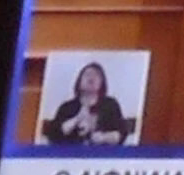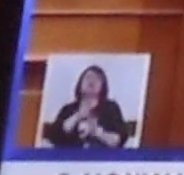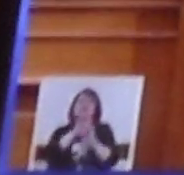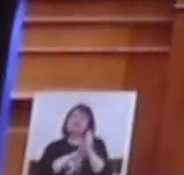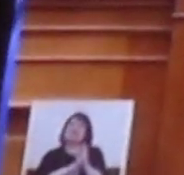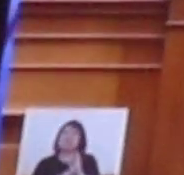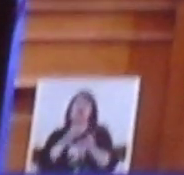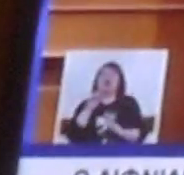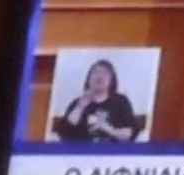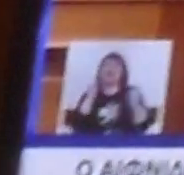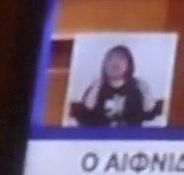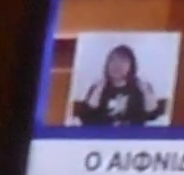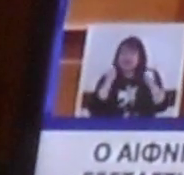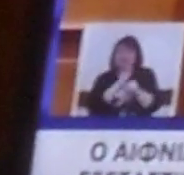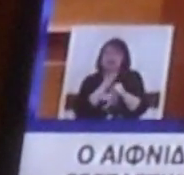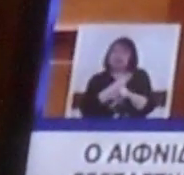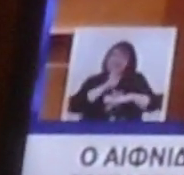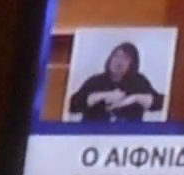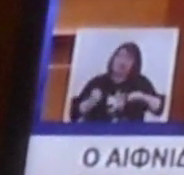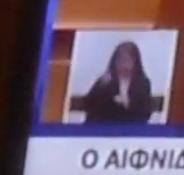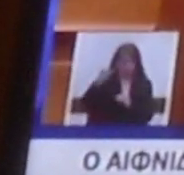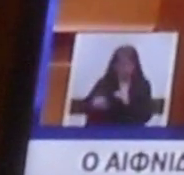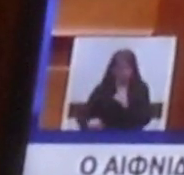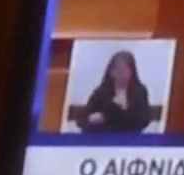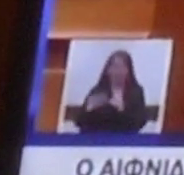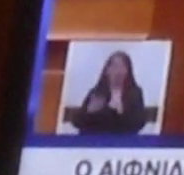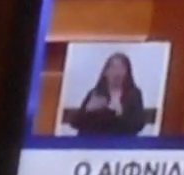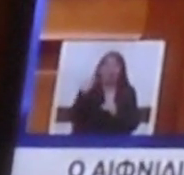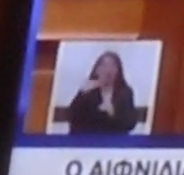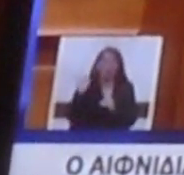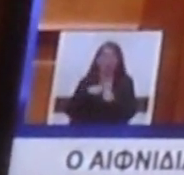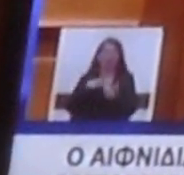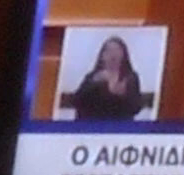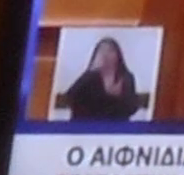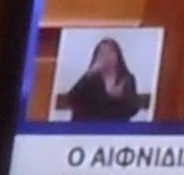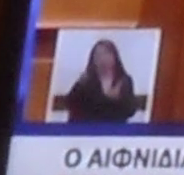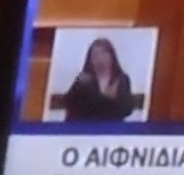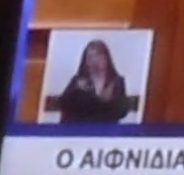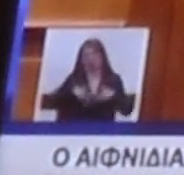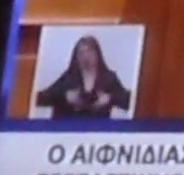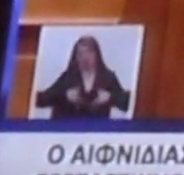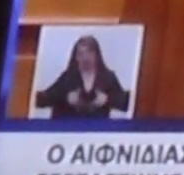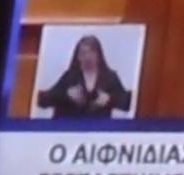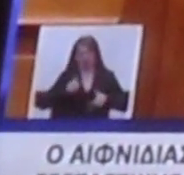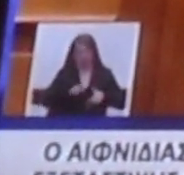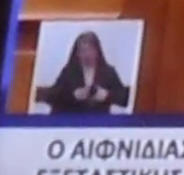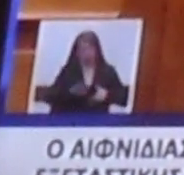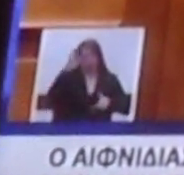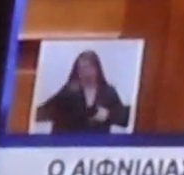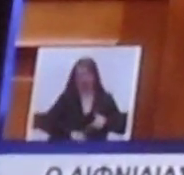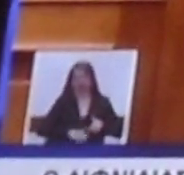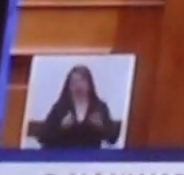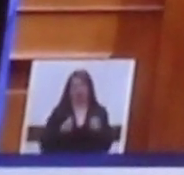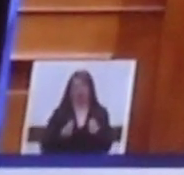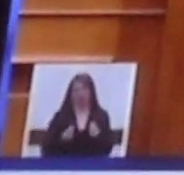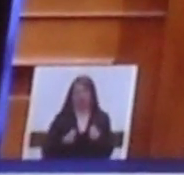αφήγημα της συκοφαντίας που έχουμε έτοιμη για τα επόμενα 4 χρόνια κατά την Κυριάκο Βελόπουλου. Εάν το κάνεις αυτό δεν θα έχουμε εμείς να πούμε